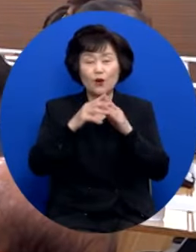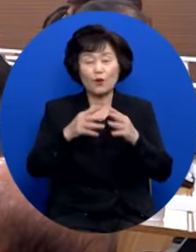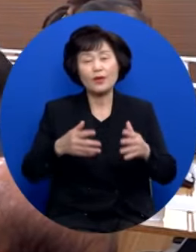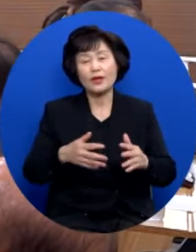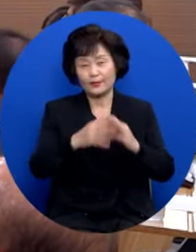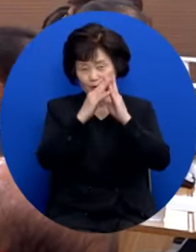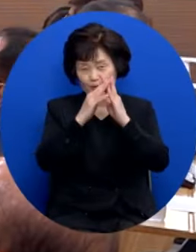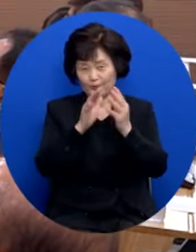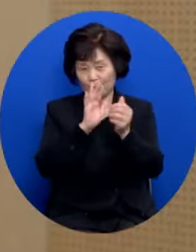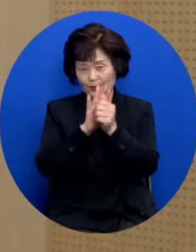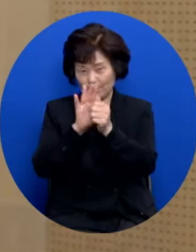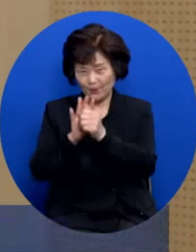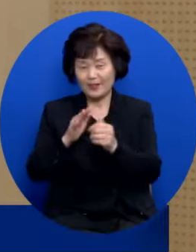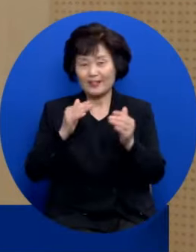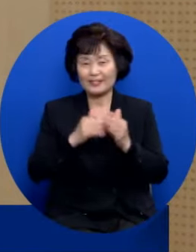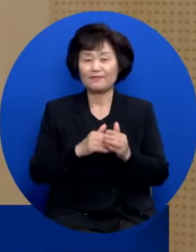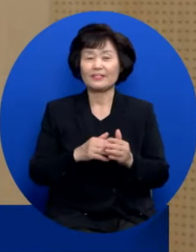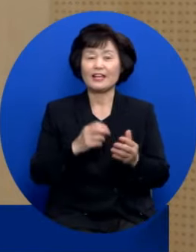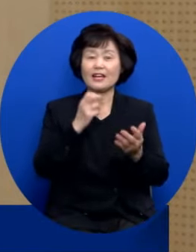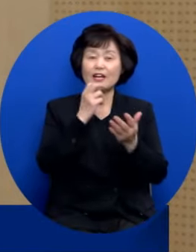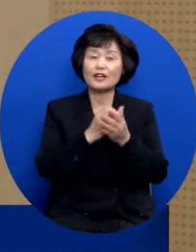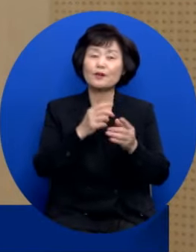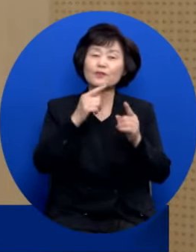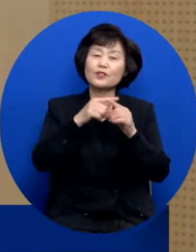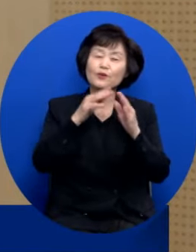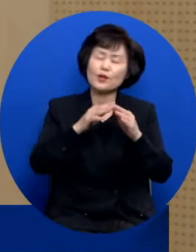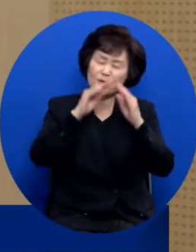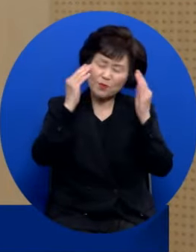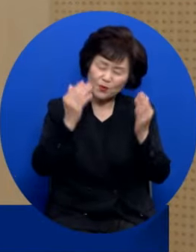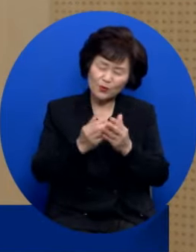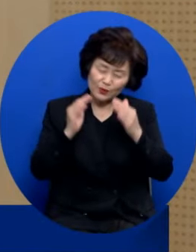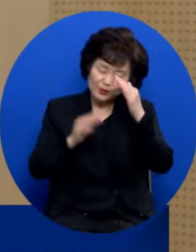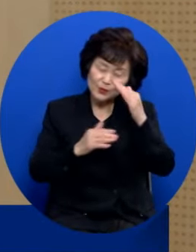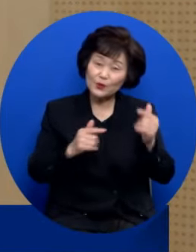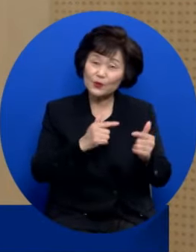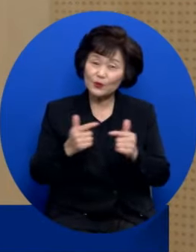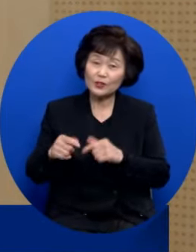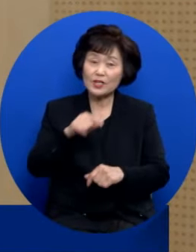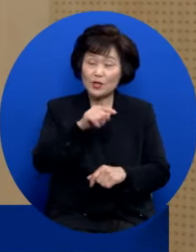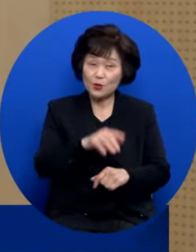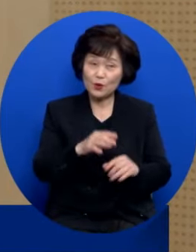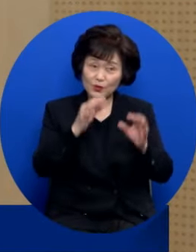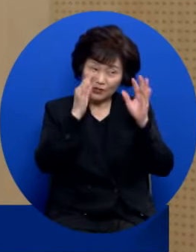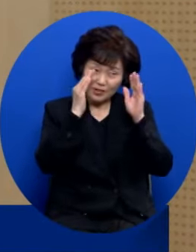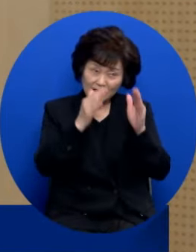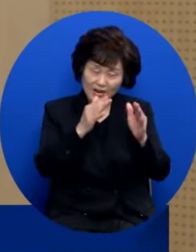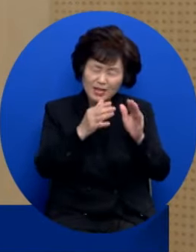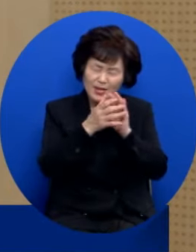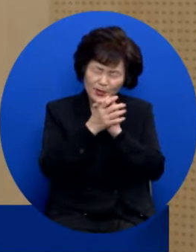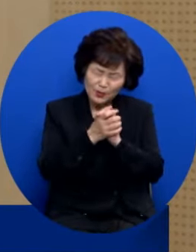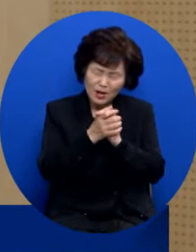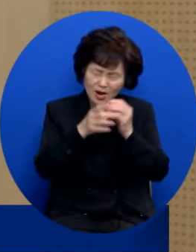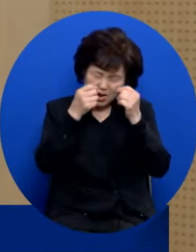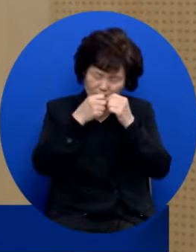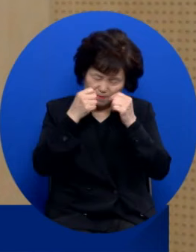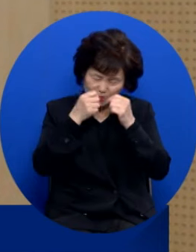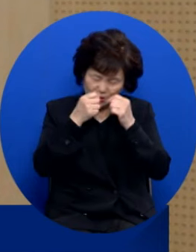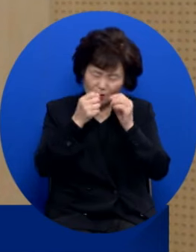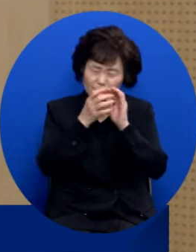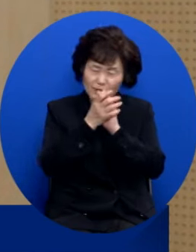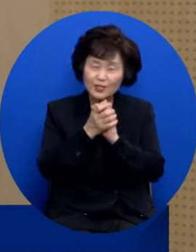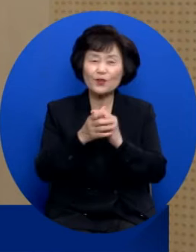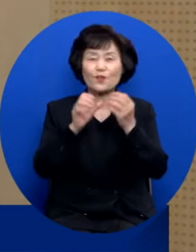지원했습니다. 우리 감리교회 모든 성도들이 이곳을 향하여 기도하며 눈물 흘린 기도의